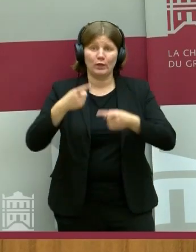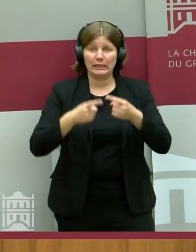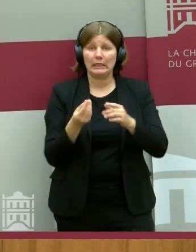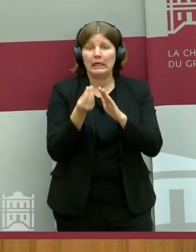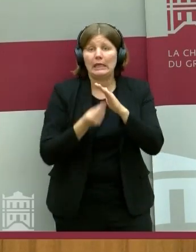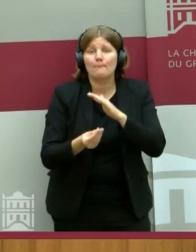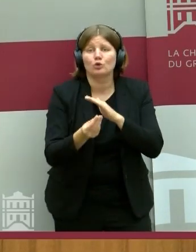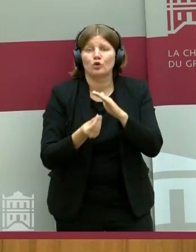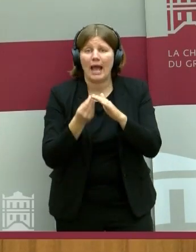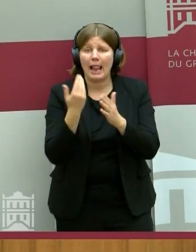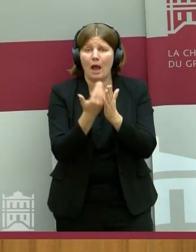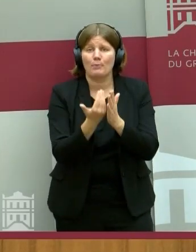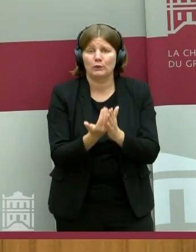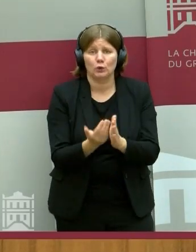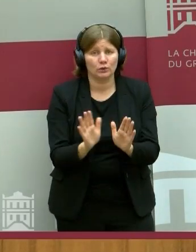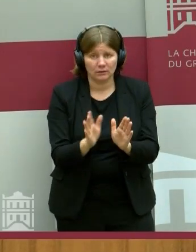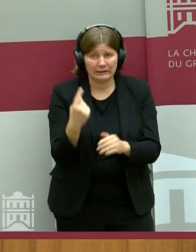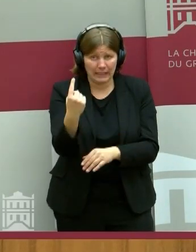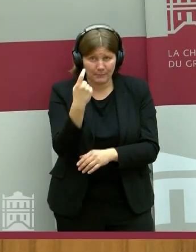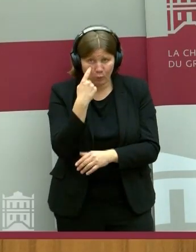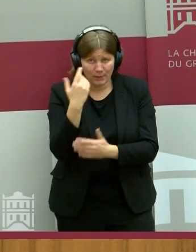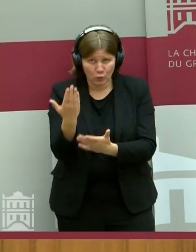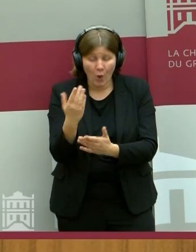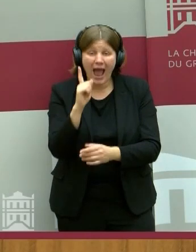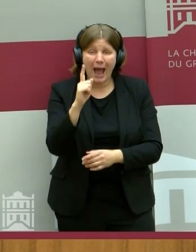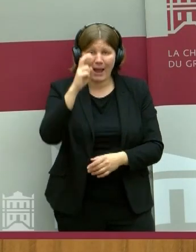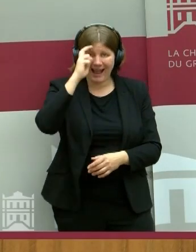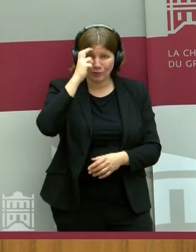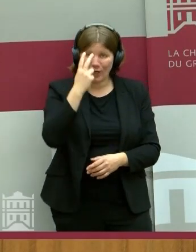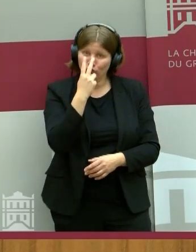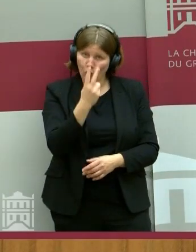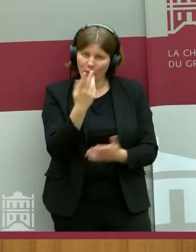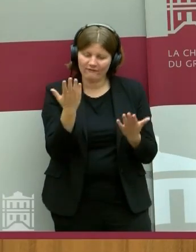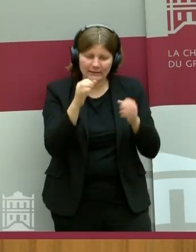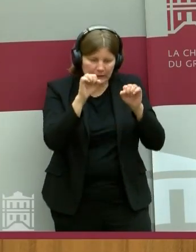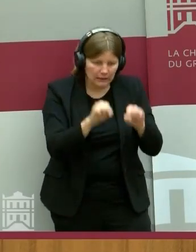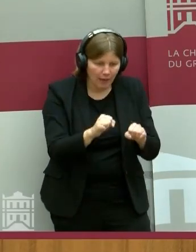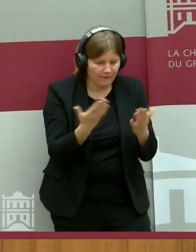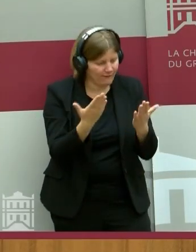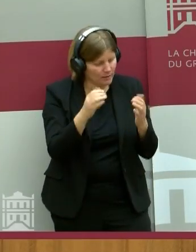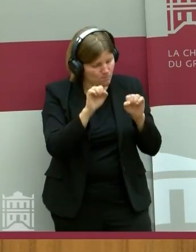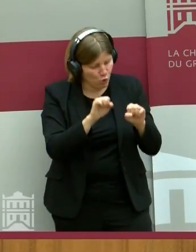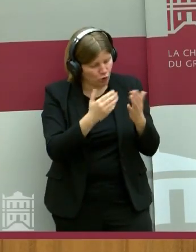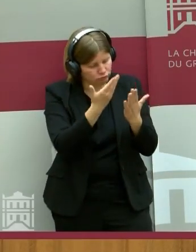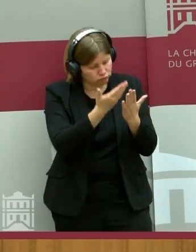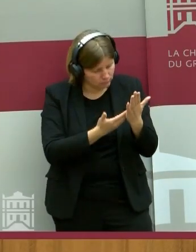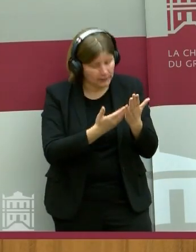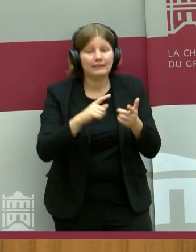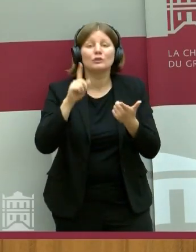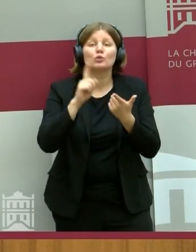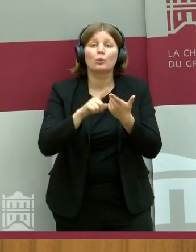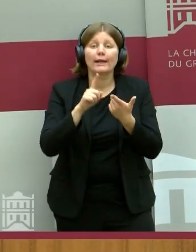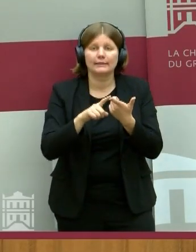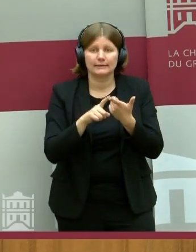emotional argumentiert, als wie das bei dir probiert, aber wir müssen noch rational gucken, was können wir machen und so weiter. Das ist das Erste. Das Zweite ist,